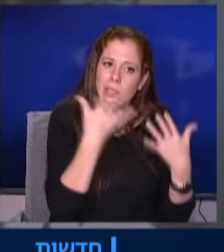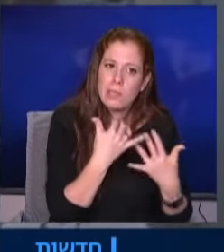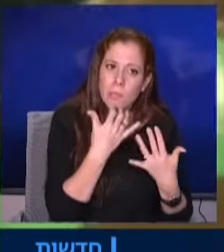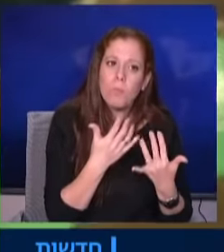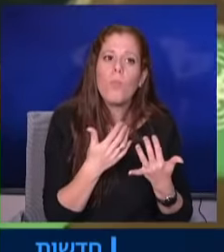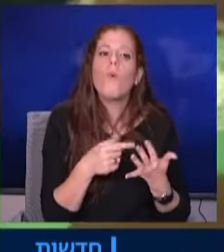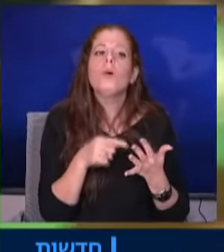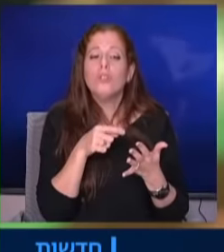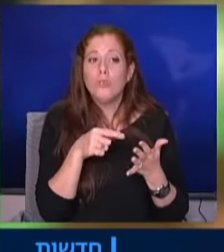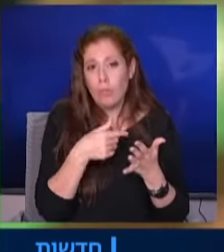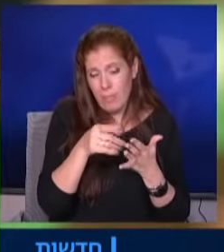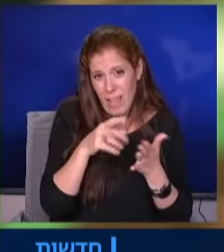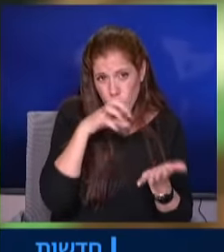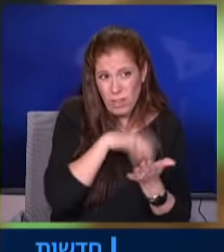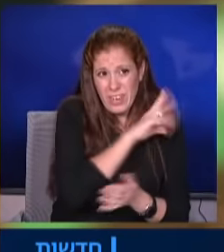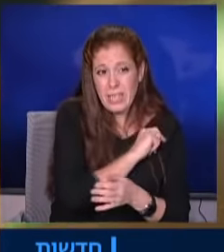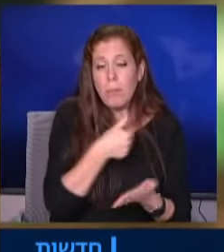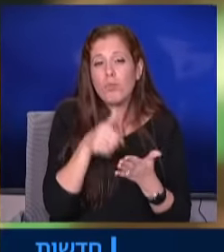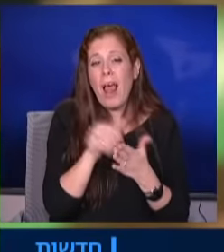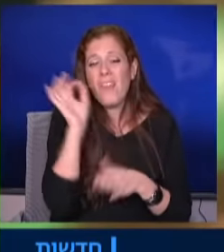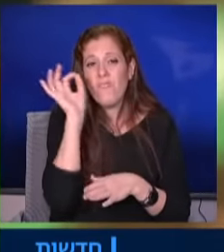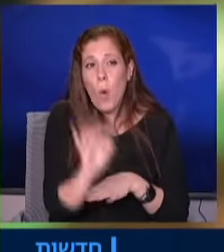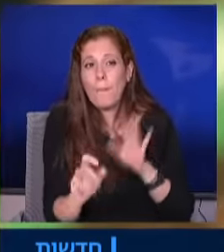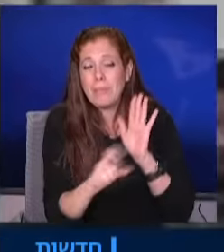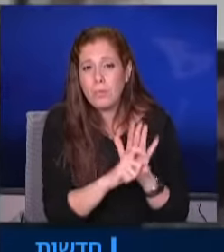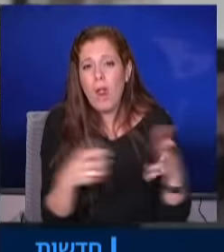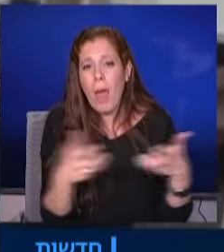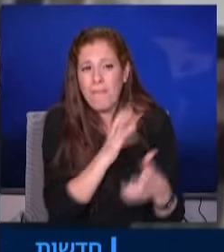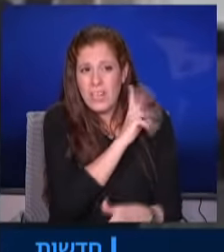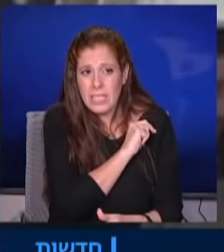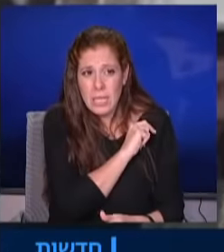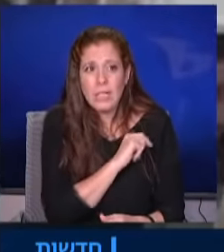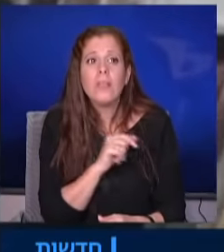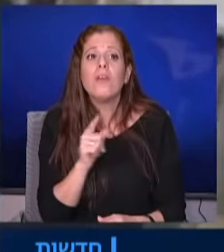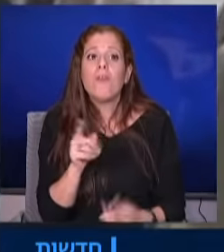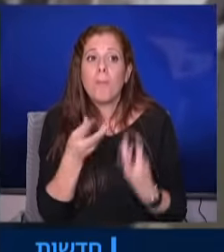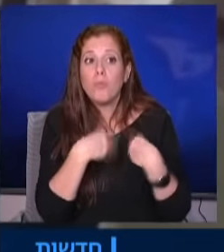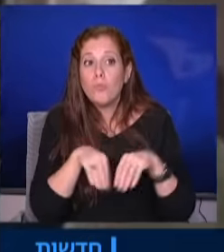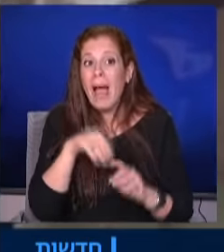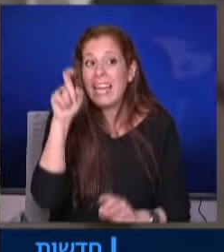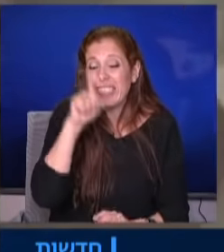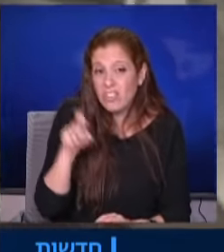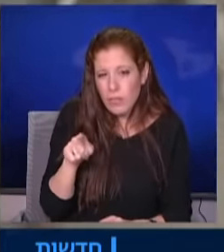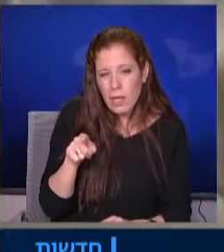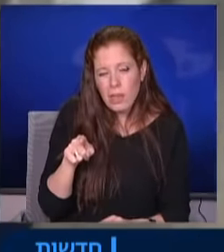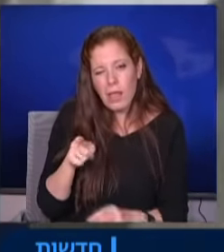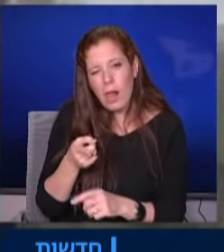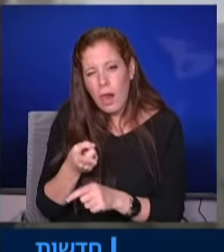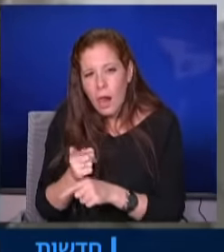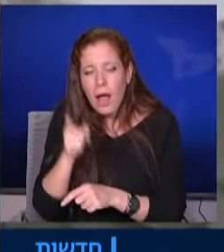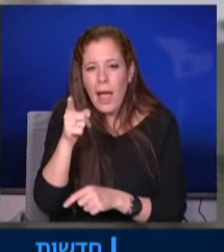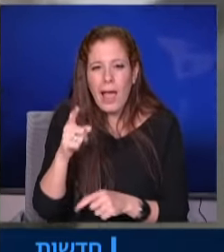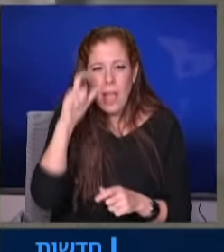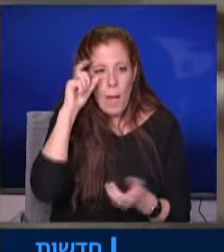בדומה לישראל לפגוע בסמלים הלאומיים של העם הפלסטיני. אפילו במשפחת זביידי עקצו את אבו מאזן, שבזמן